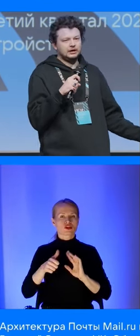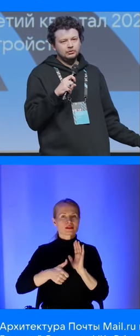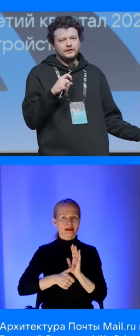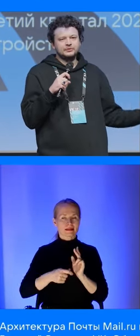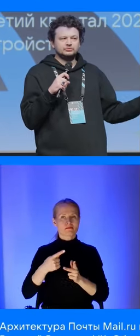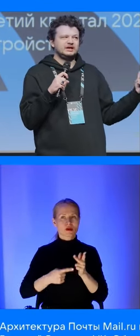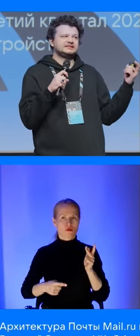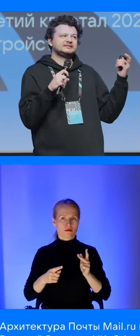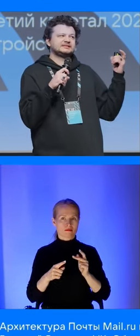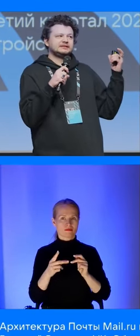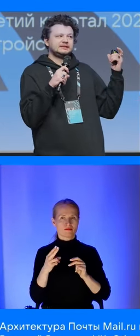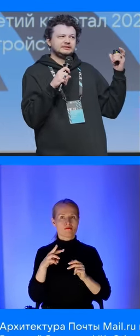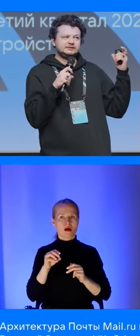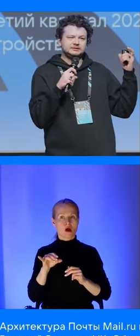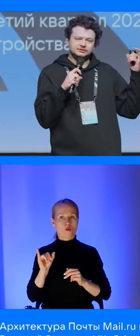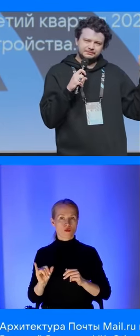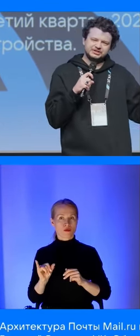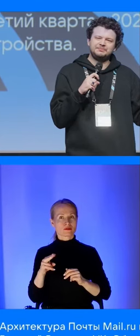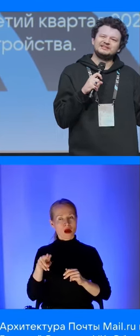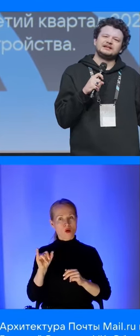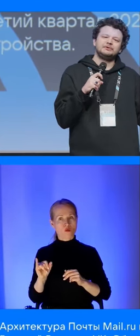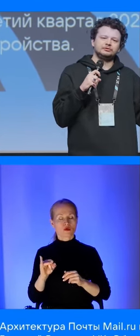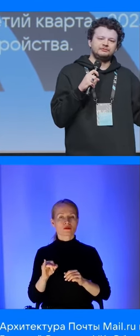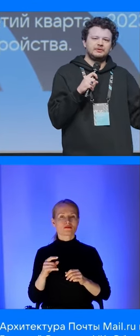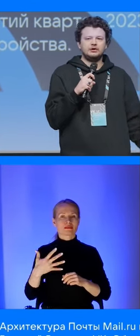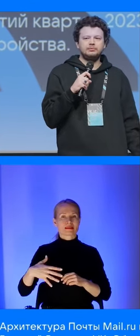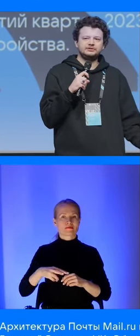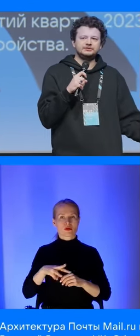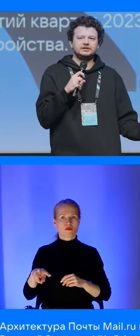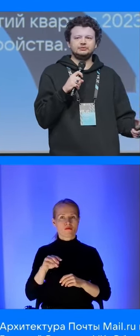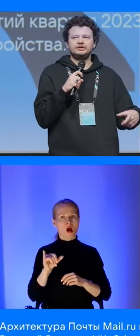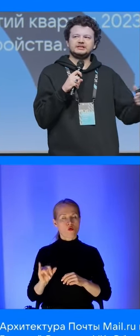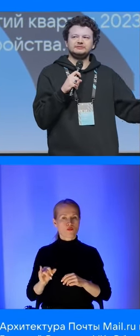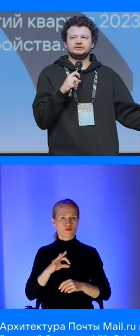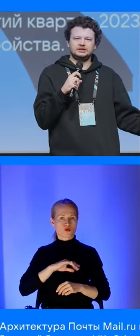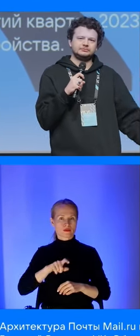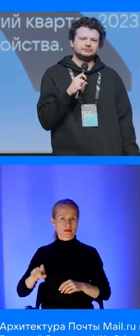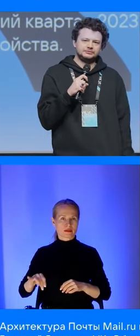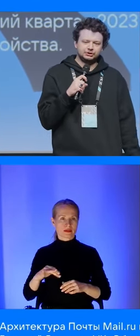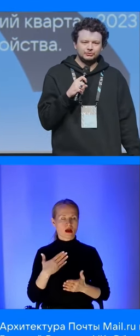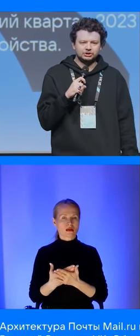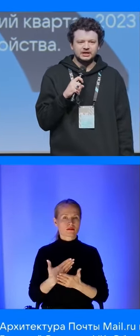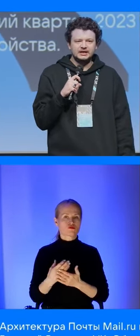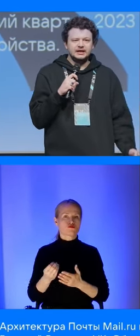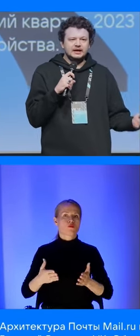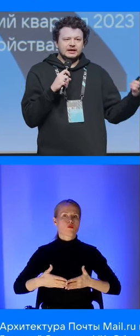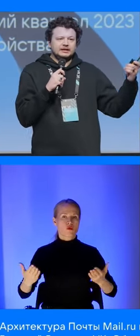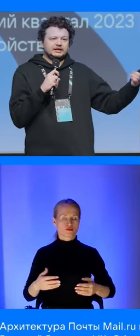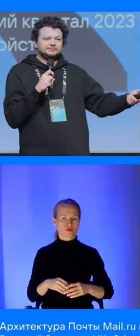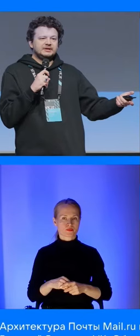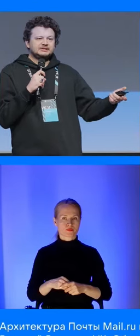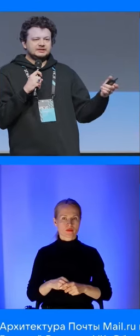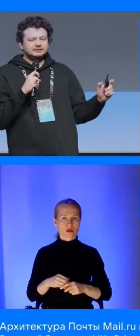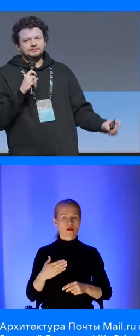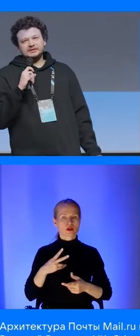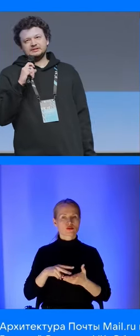миллионов DAO, у нас почти 50 миллионов MAU пользователей, ну и активных там еще больше.